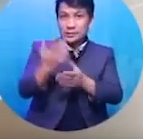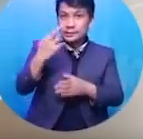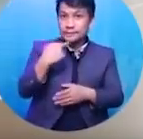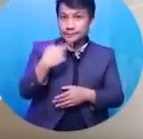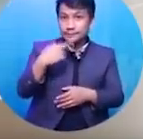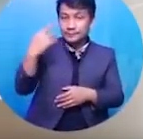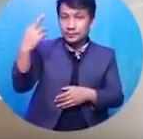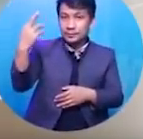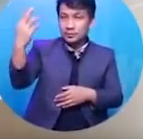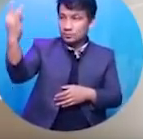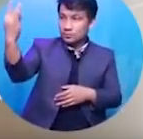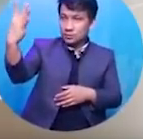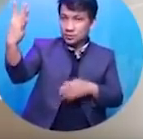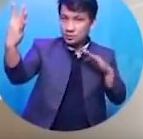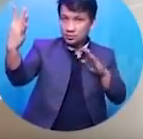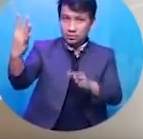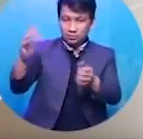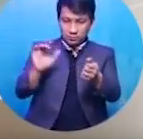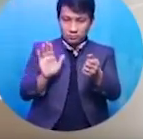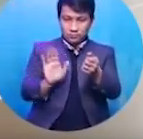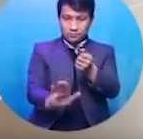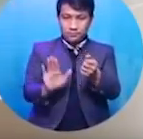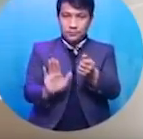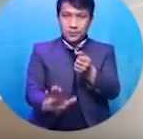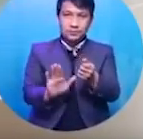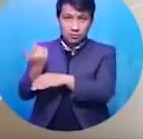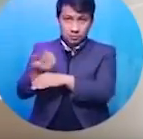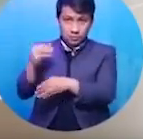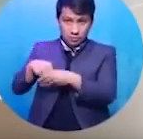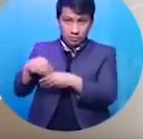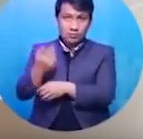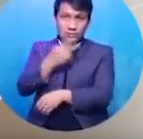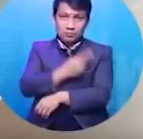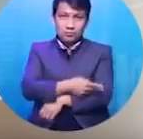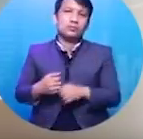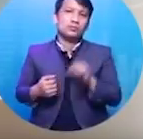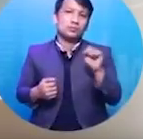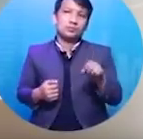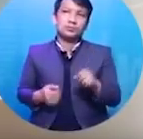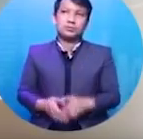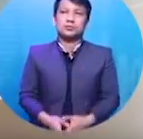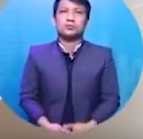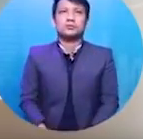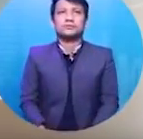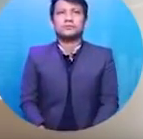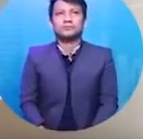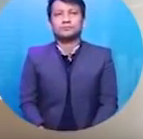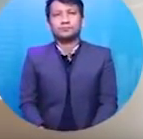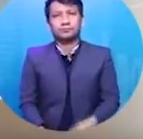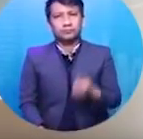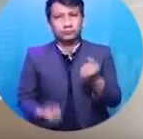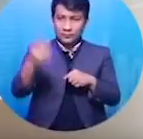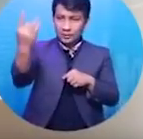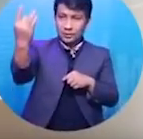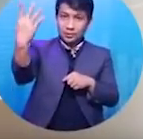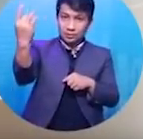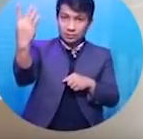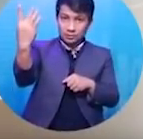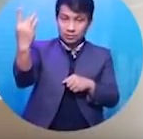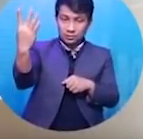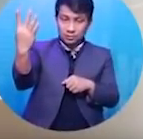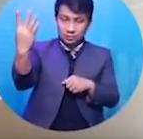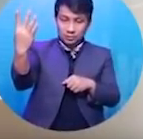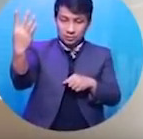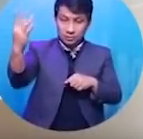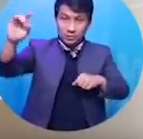preno. Ay di bigla akong kumakabig. Ay di, ayun, dadaan akong... May sakay kang pasyente? Opo. Okay. Tapos na yun nag-stop light? Ay di stop light to,